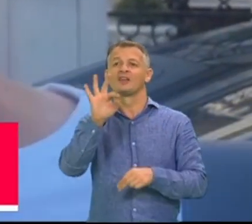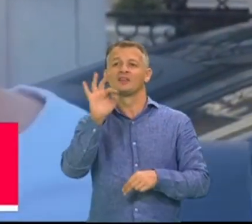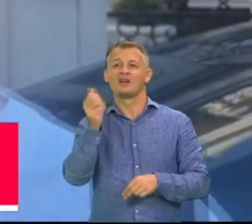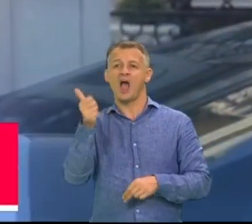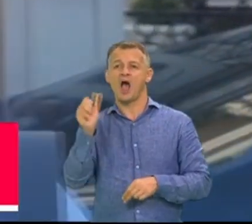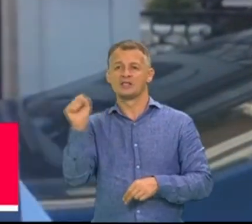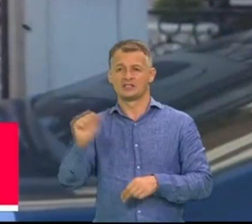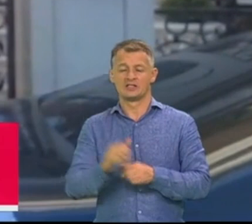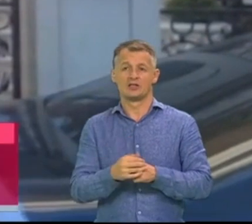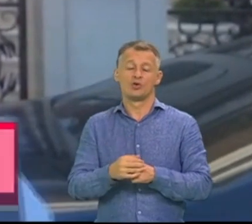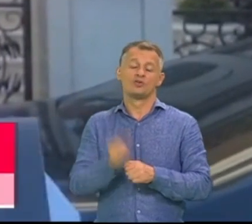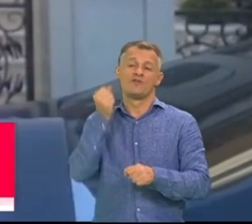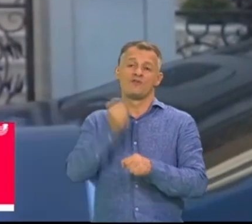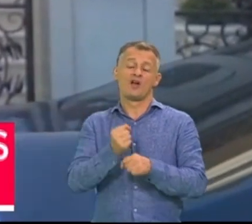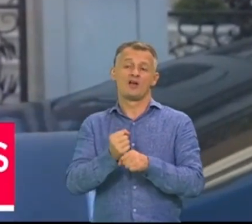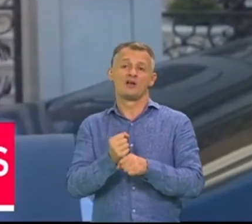la această decizie